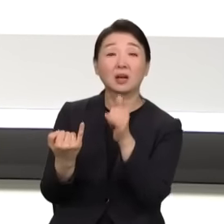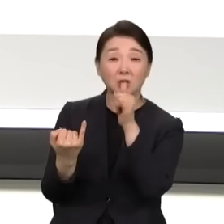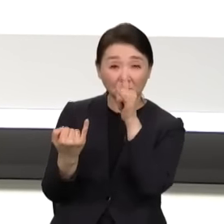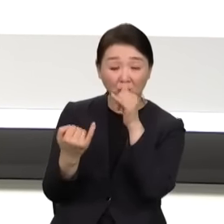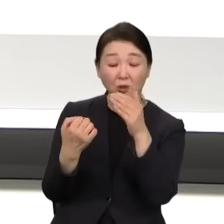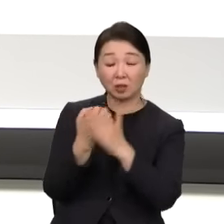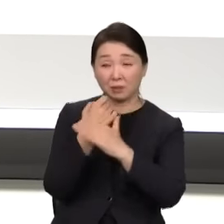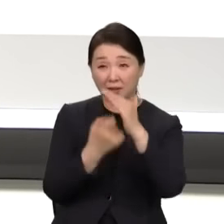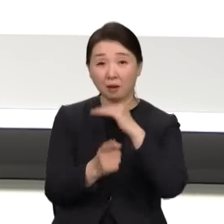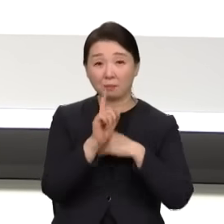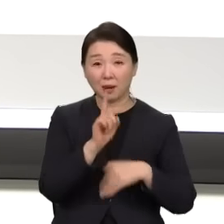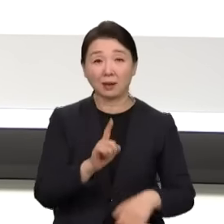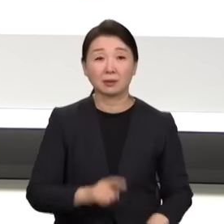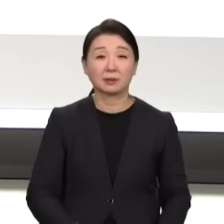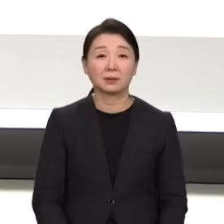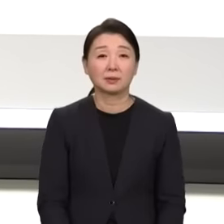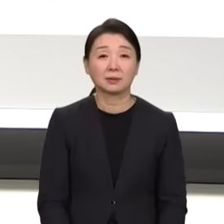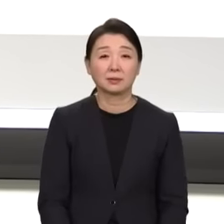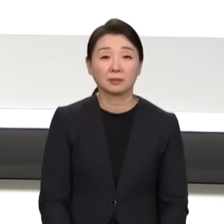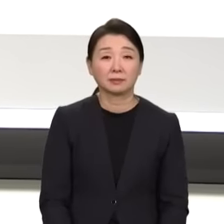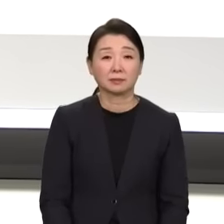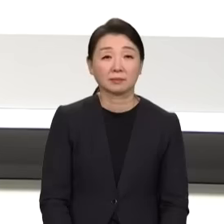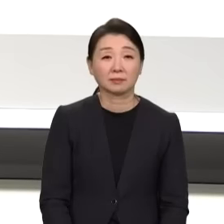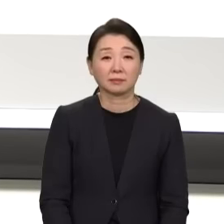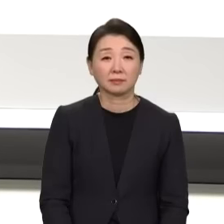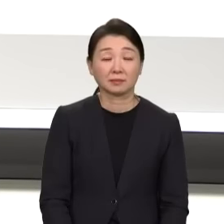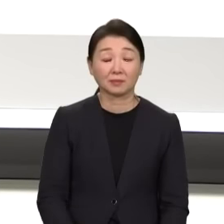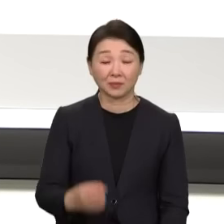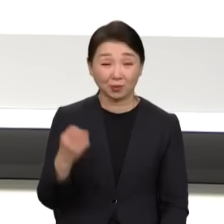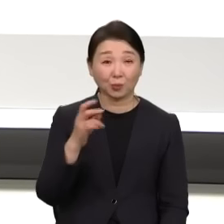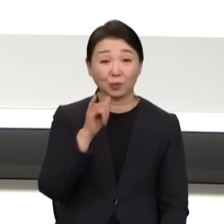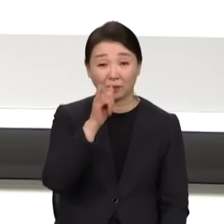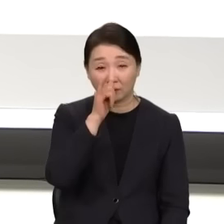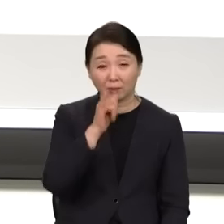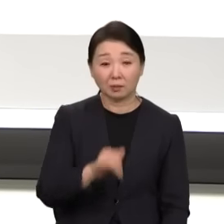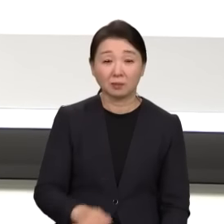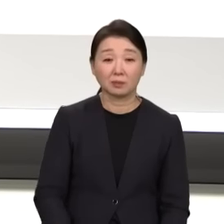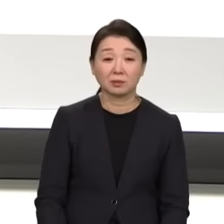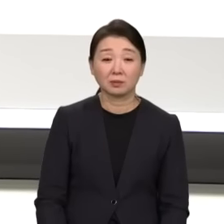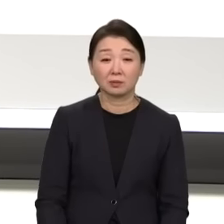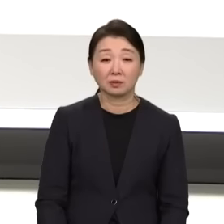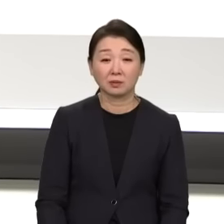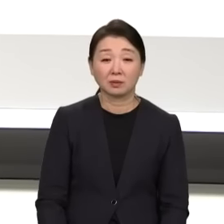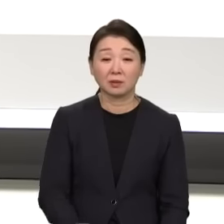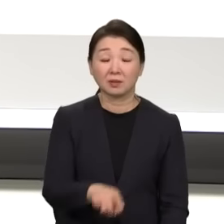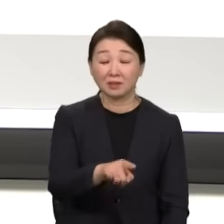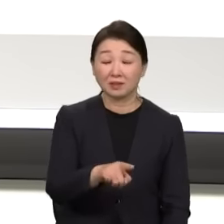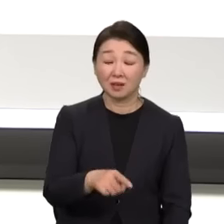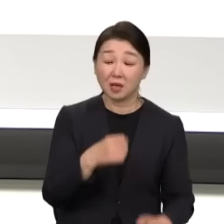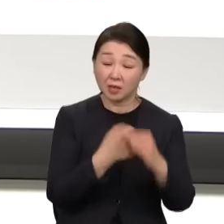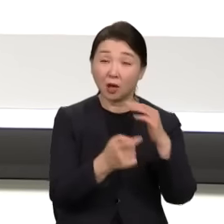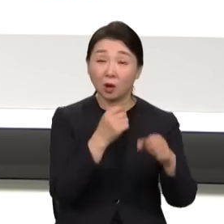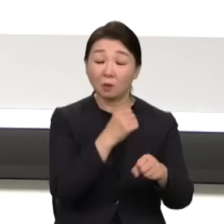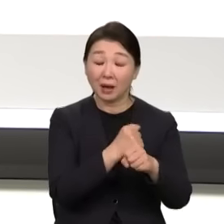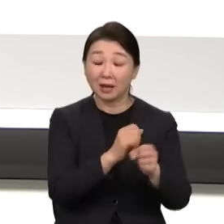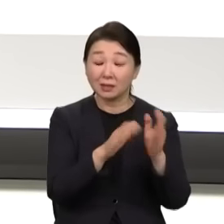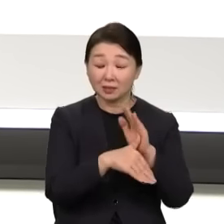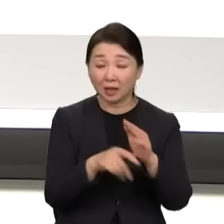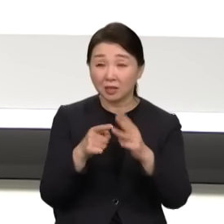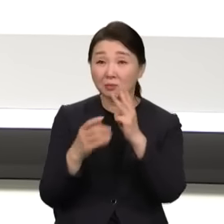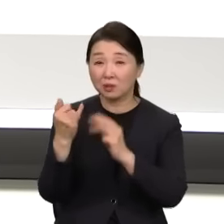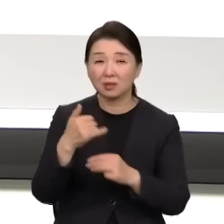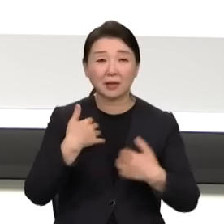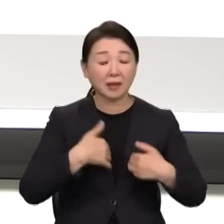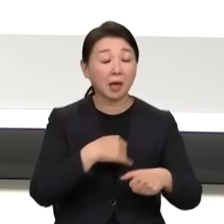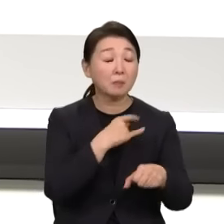꼬집는 미미라고 볼 수 있는 거고요 또 하나 있습니다 또 하나 가져왔는데요 자 이렇게 개엄 때 당시에 김여사가 게임이나 해라고